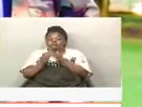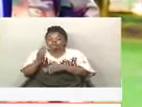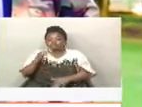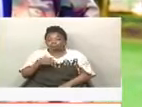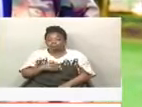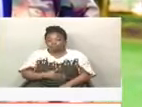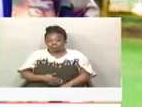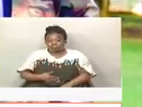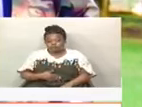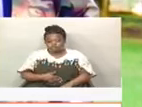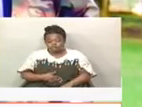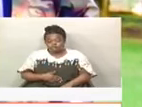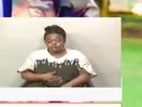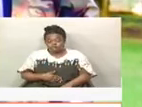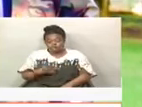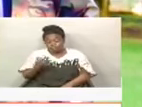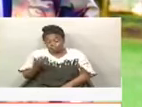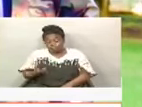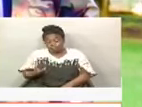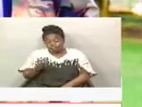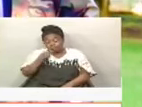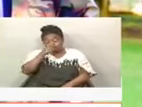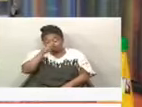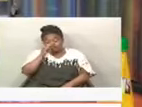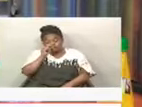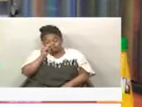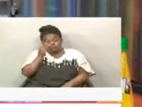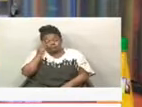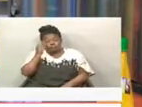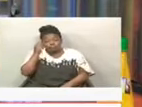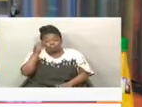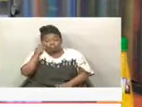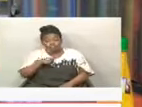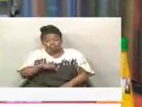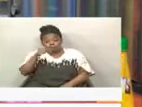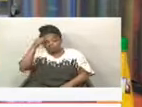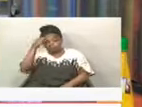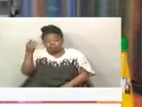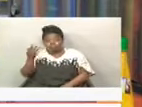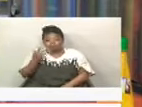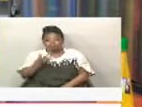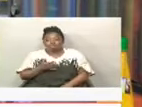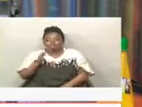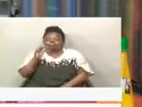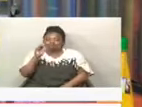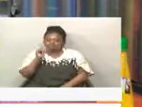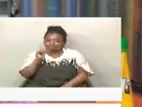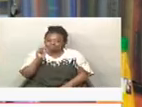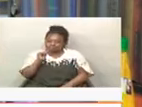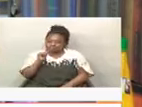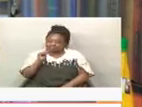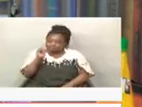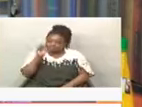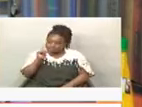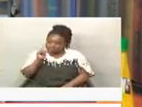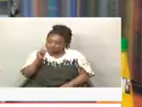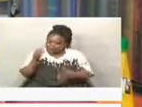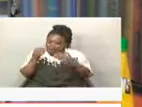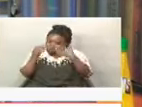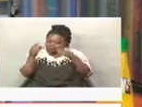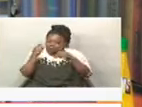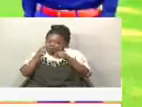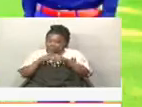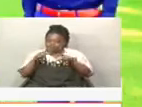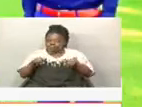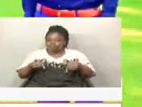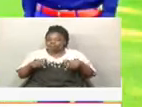science sio na yakirabye kulembeze wegwanga yagambye omukenkufu where you come jangu kusime ngochali